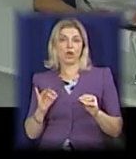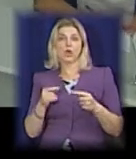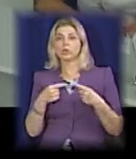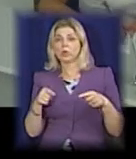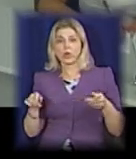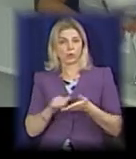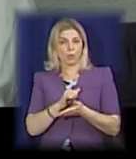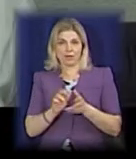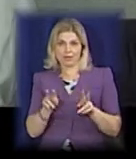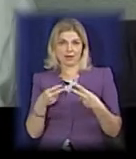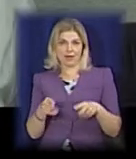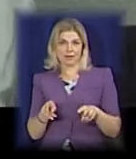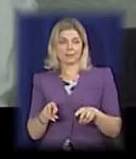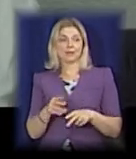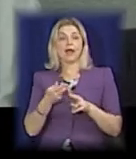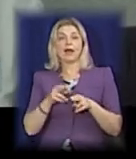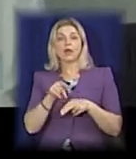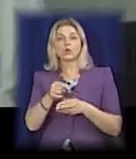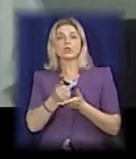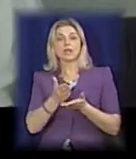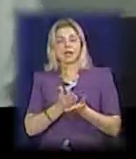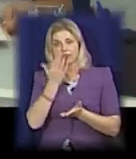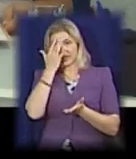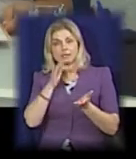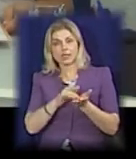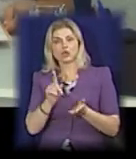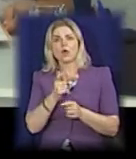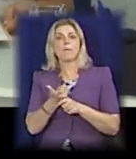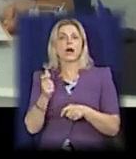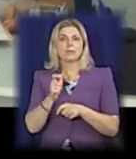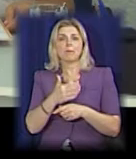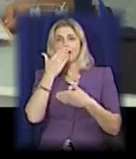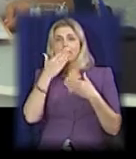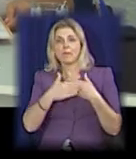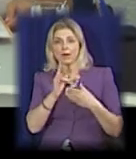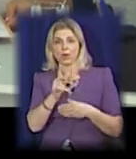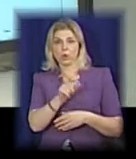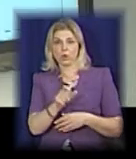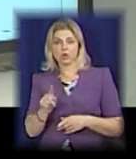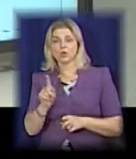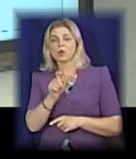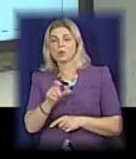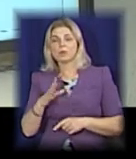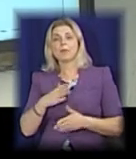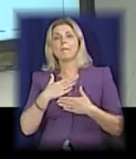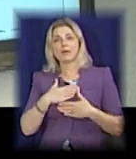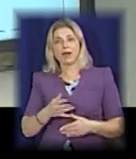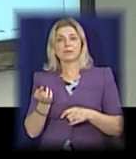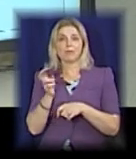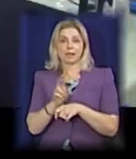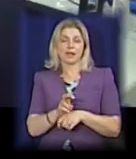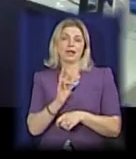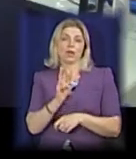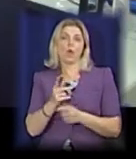документів не треба було. Даний сервіс націлений на те, щоб максимально наблизитись до людей, щоб громадянам було приємно приходити до органів